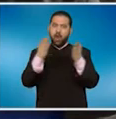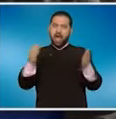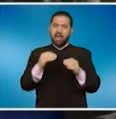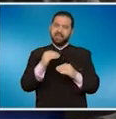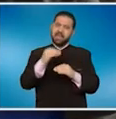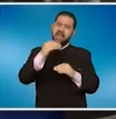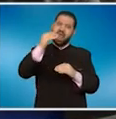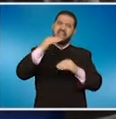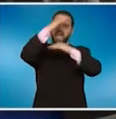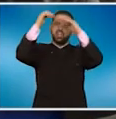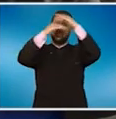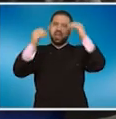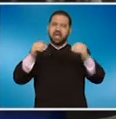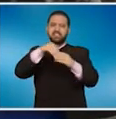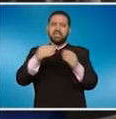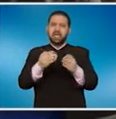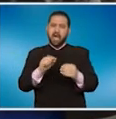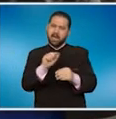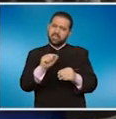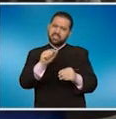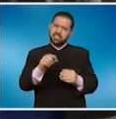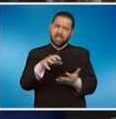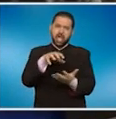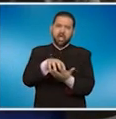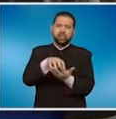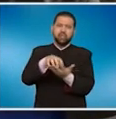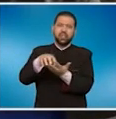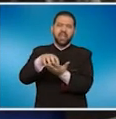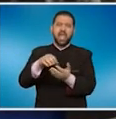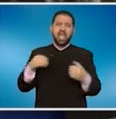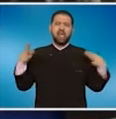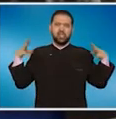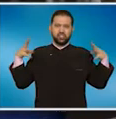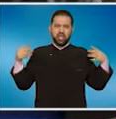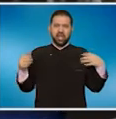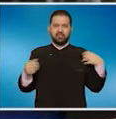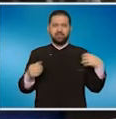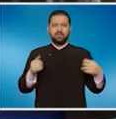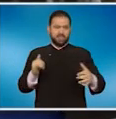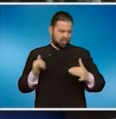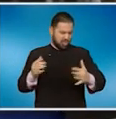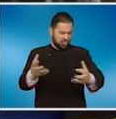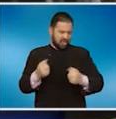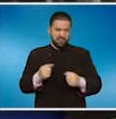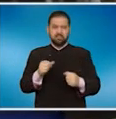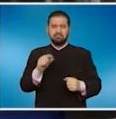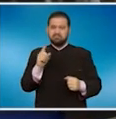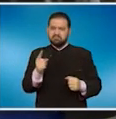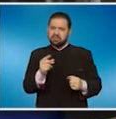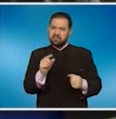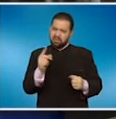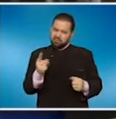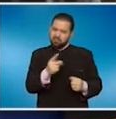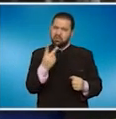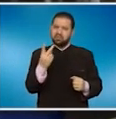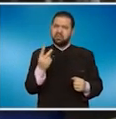cerească, în care descrie cetele îngerești care apar în Scripturi cu diferite nume, și aici avem deja, și aici vedeți câteva nume,